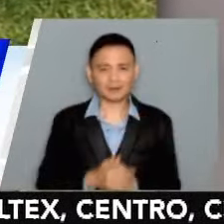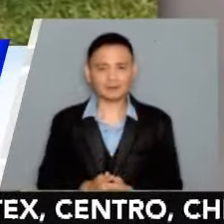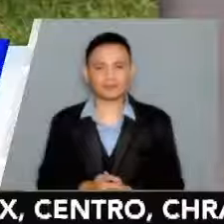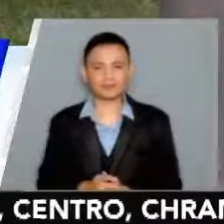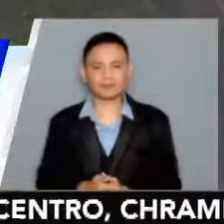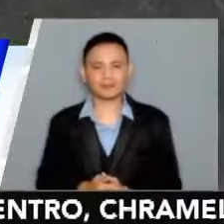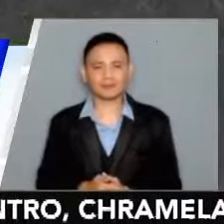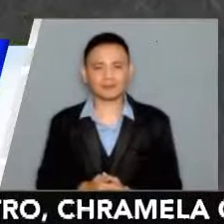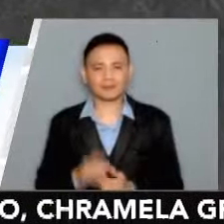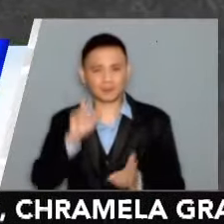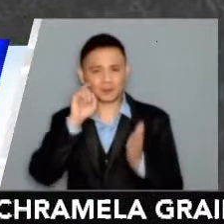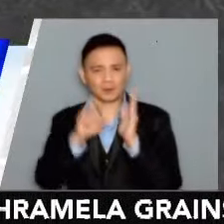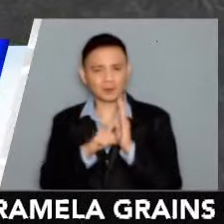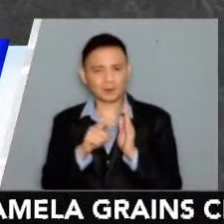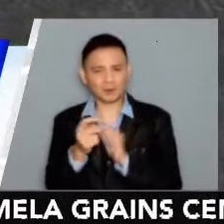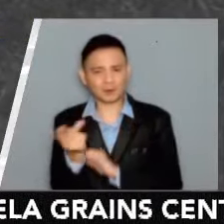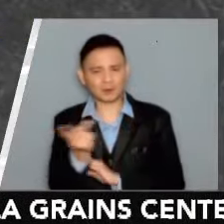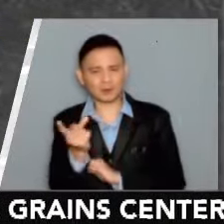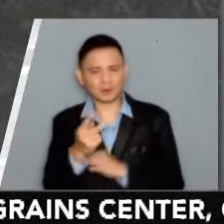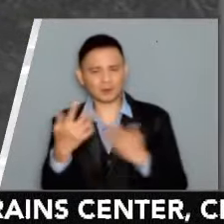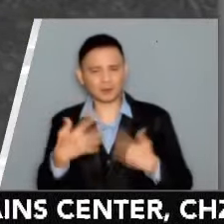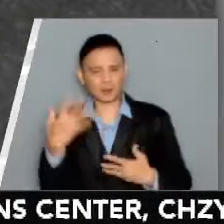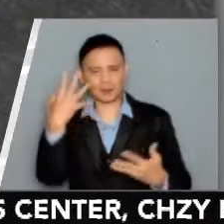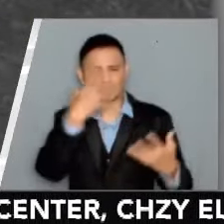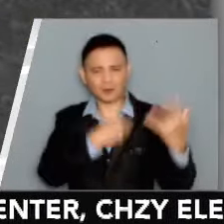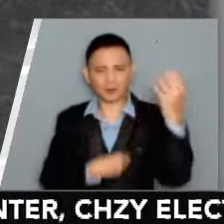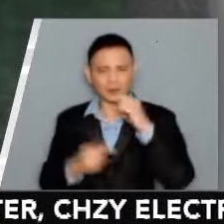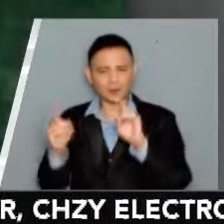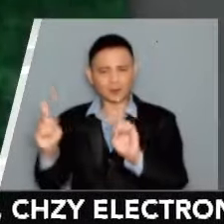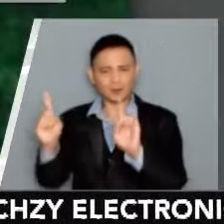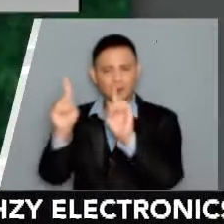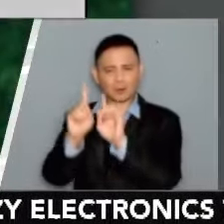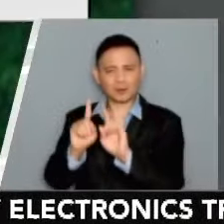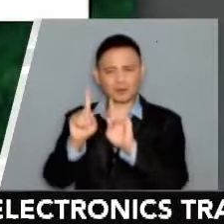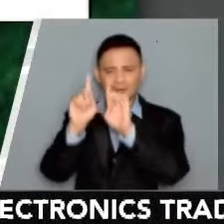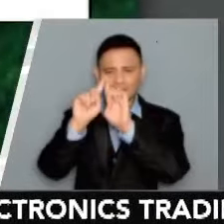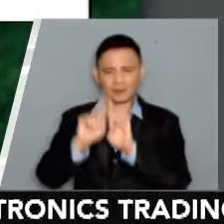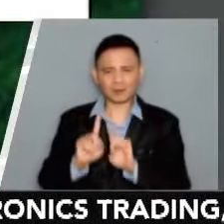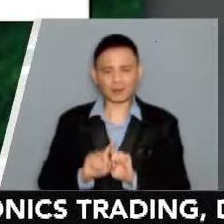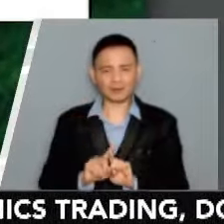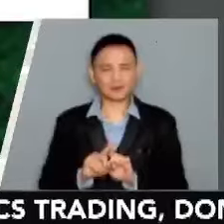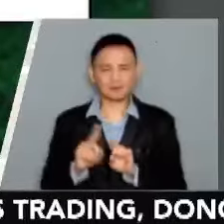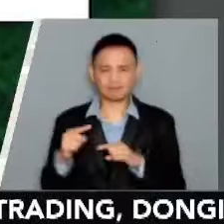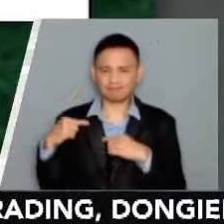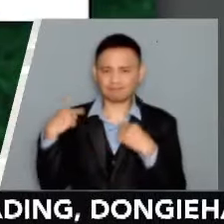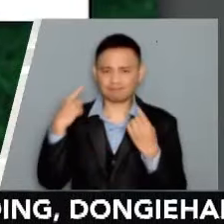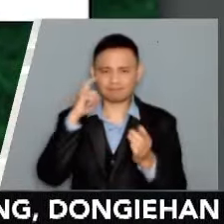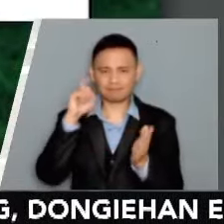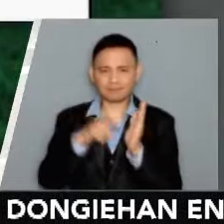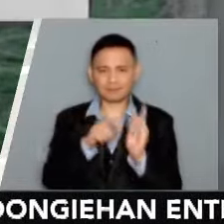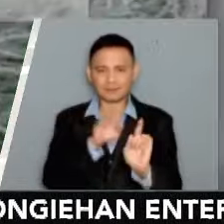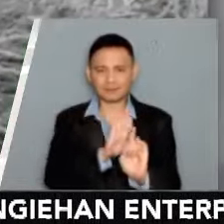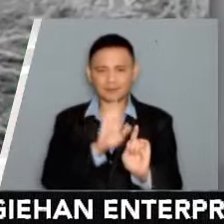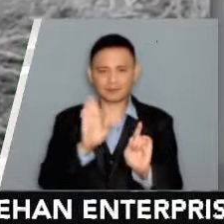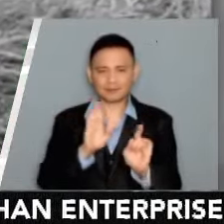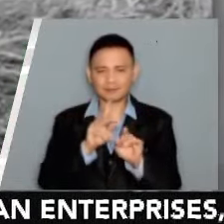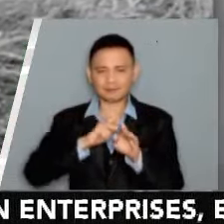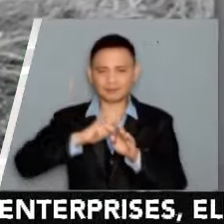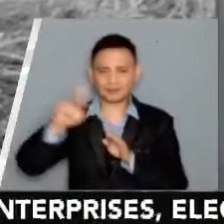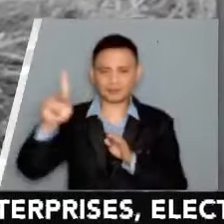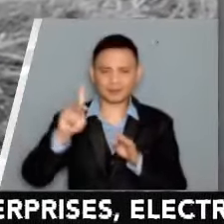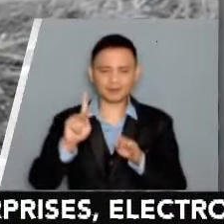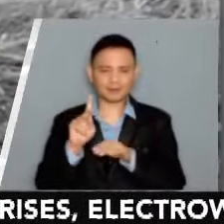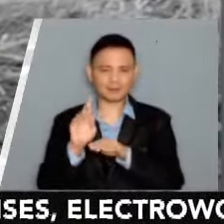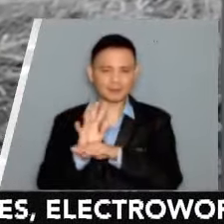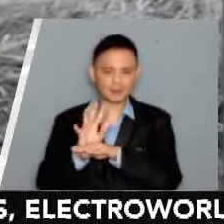dalawa. Bumuhos ang well wishes mula sa fans at ilang kaibigan nila sa industriya. Well, congrats to you both, Justin and Hailey.